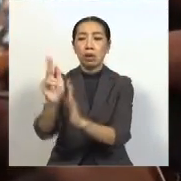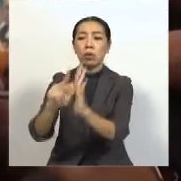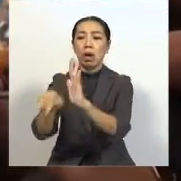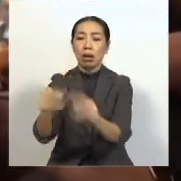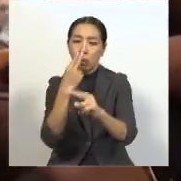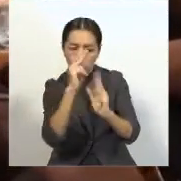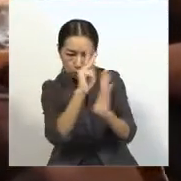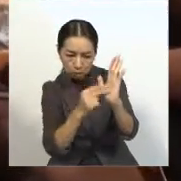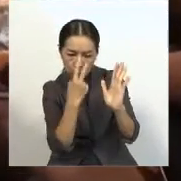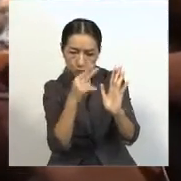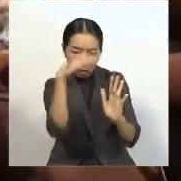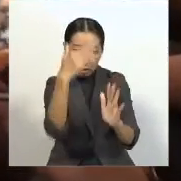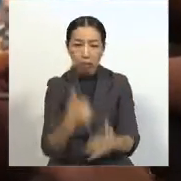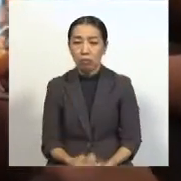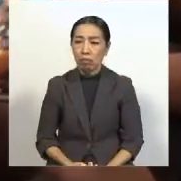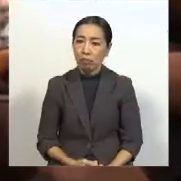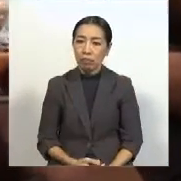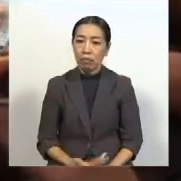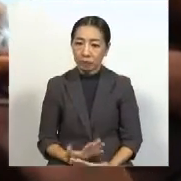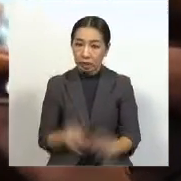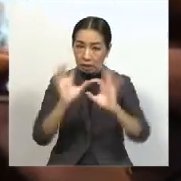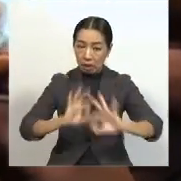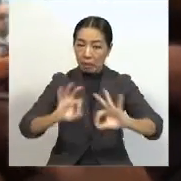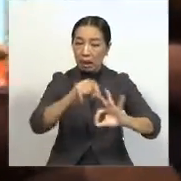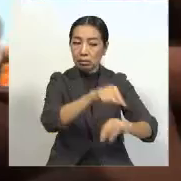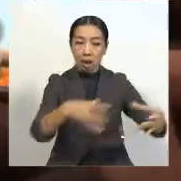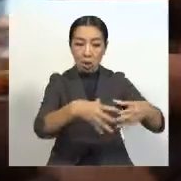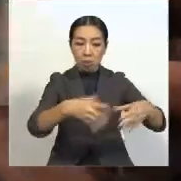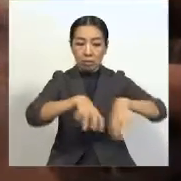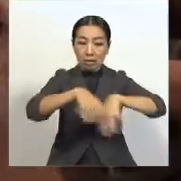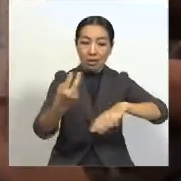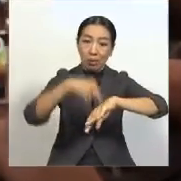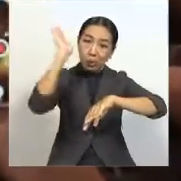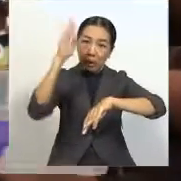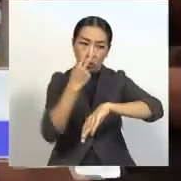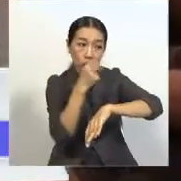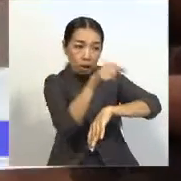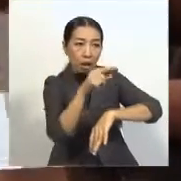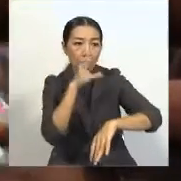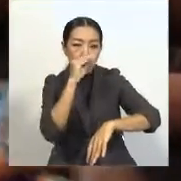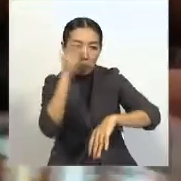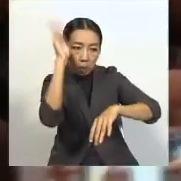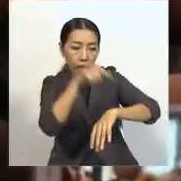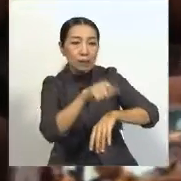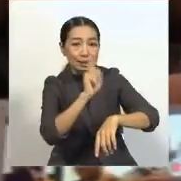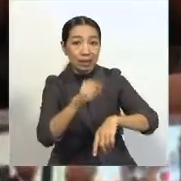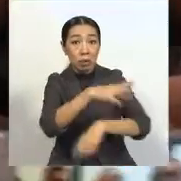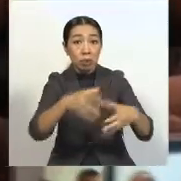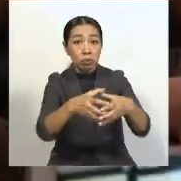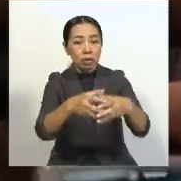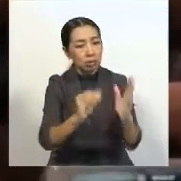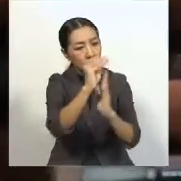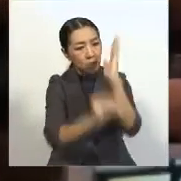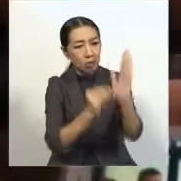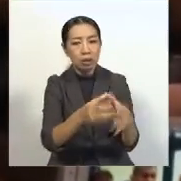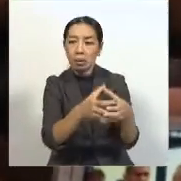นี้เขาก็ไปมาทั่วประเทศแต ่เหมือนกับว่าเขาก็คำพูดเขาว่าคำพูดเขาก็ไปไหนก็ไปได้เราก็ไม่ได้ว่าอะไร